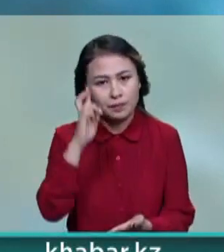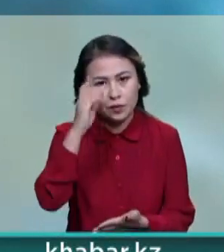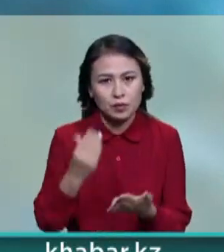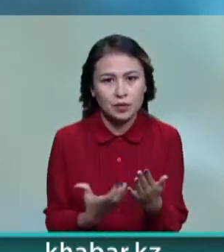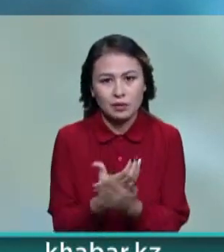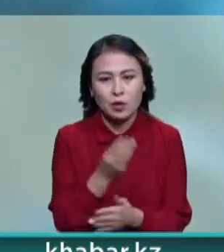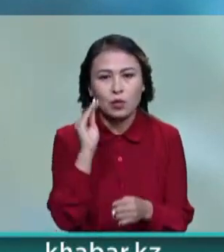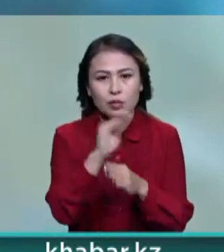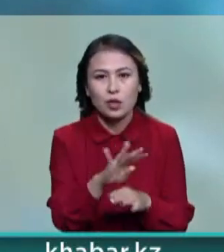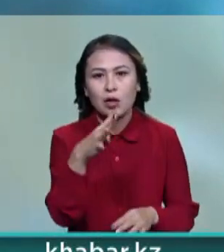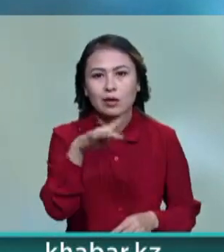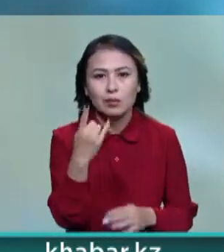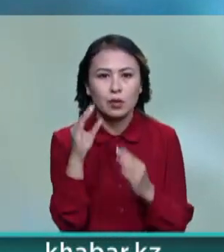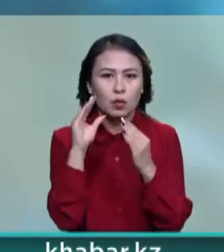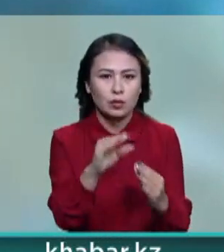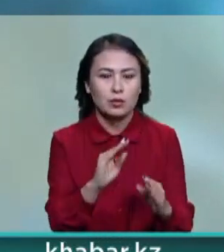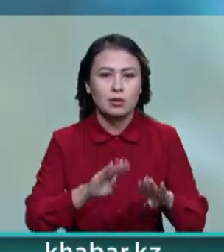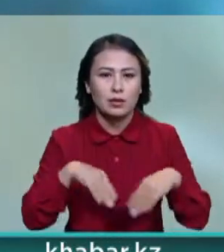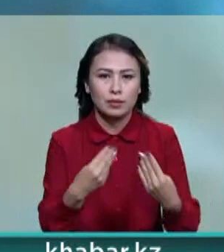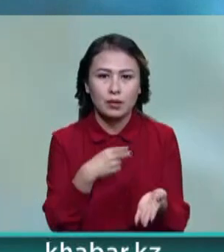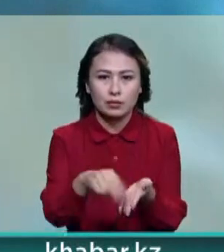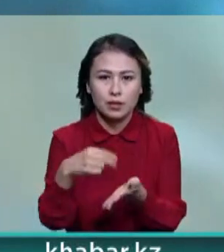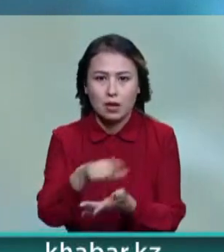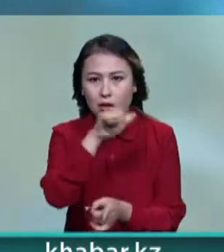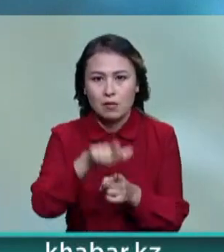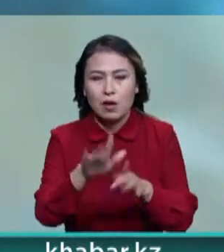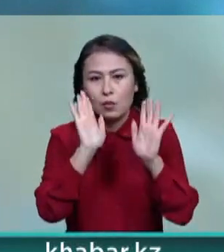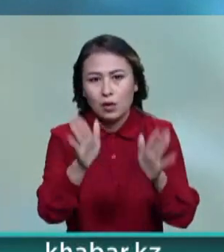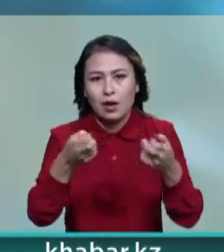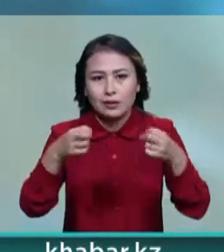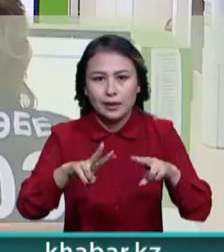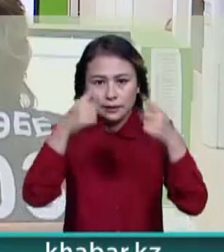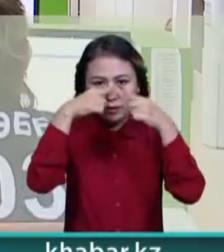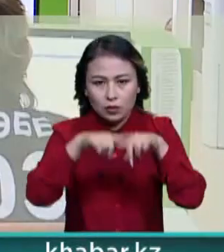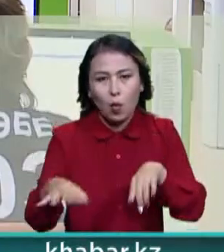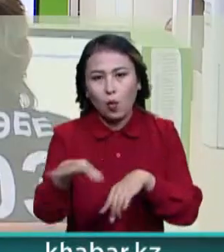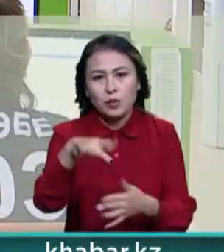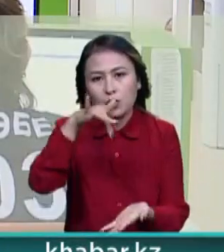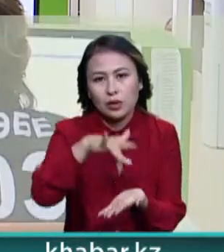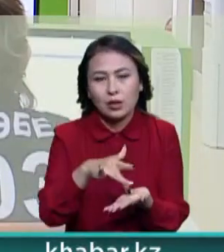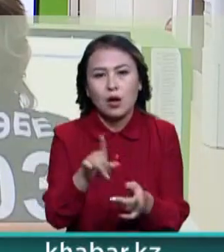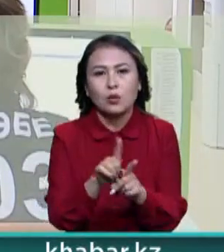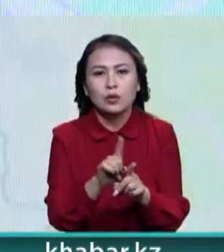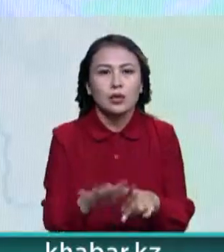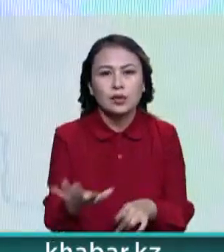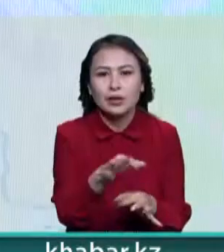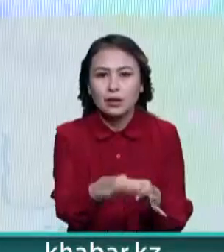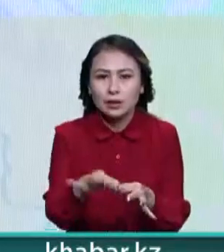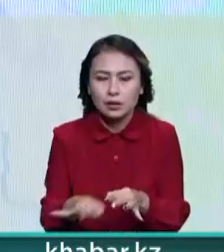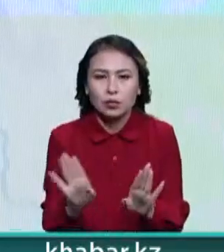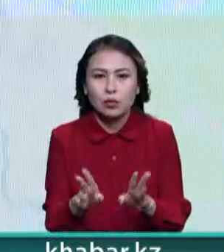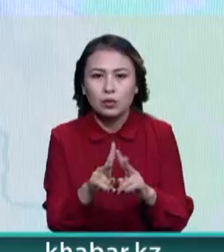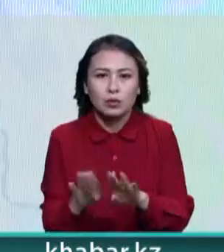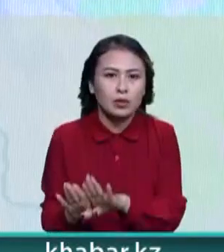өңірге бюджет есебінен қосымша 41 автокөлік сатып алынатын болды. Арнайы техника облыс орталығымен қатар аудандарға